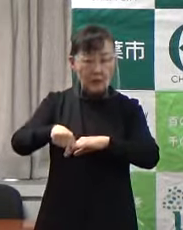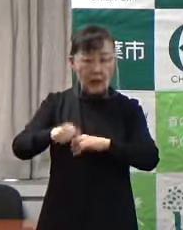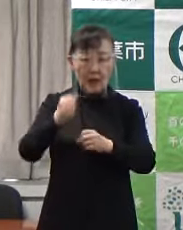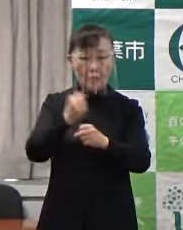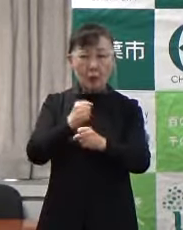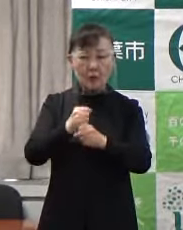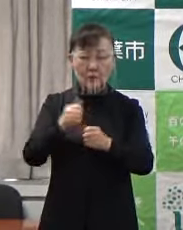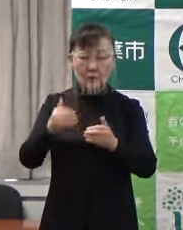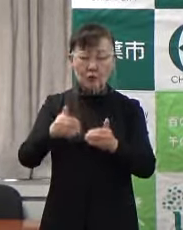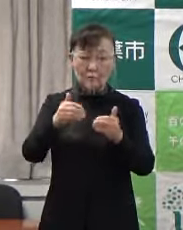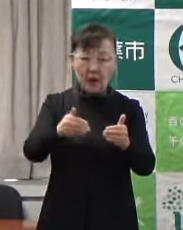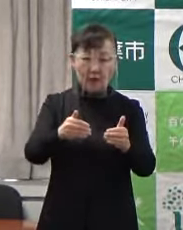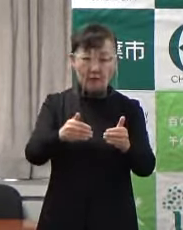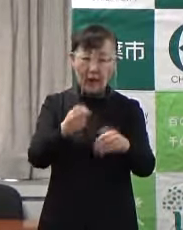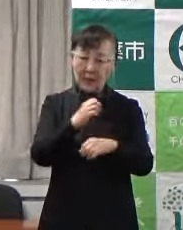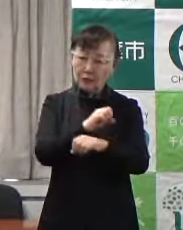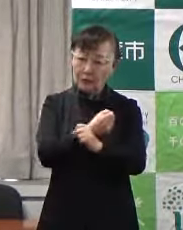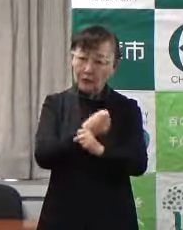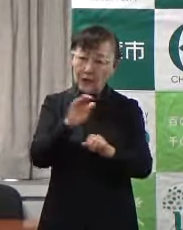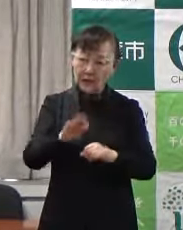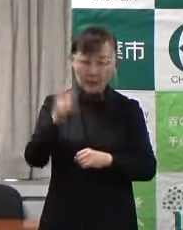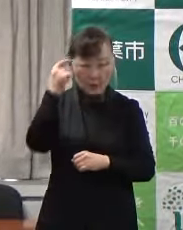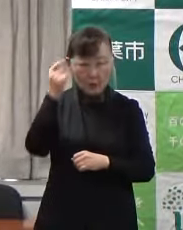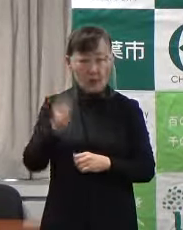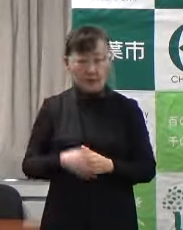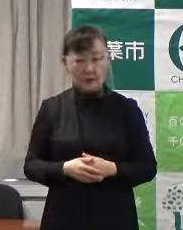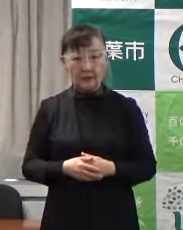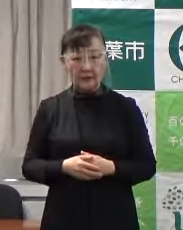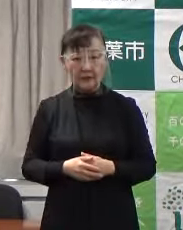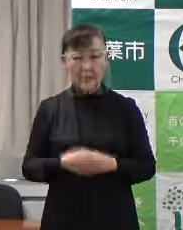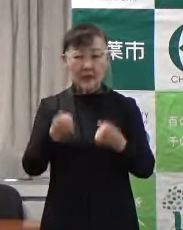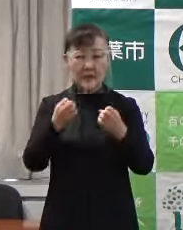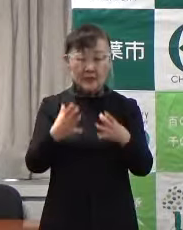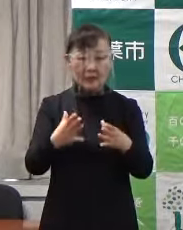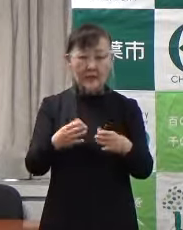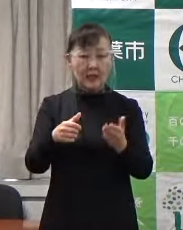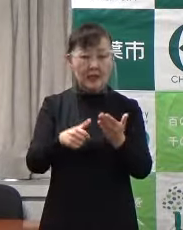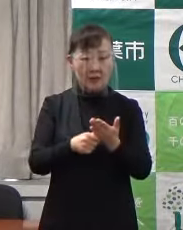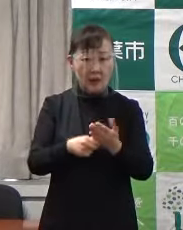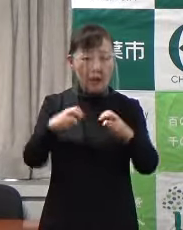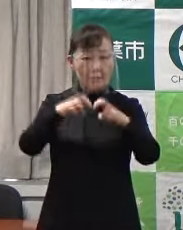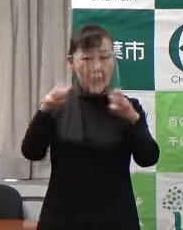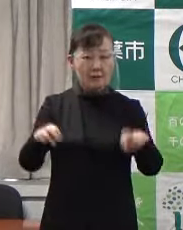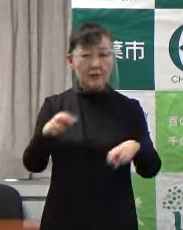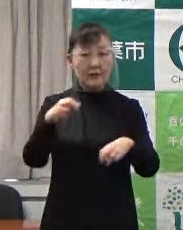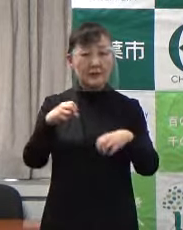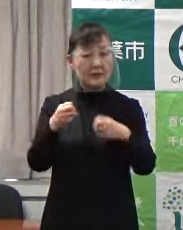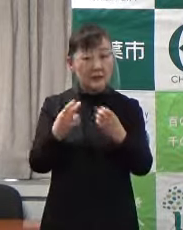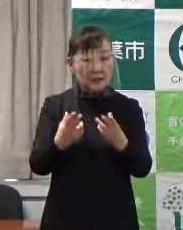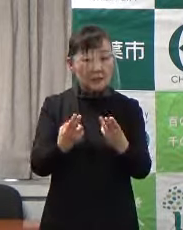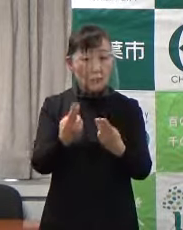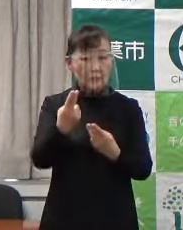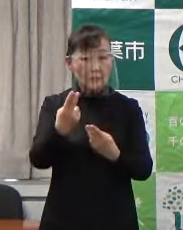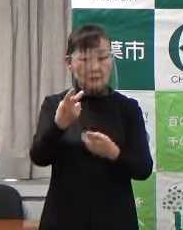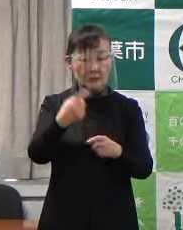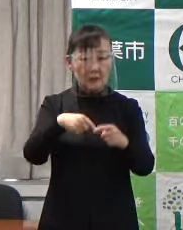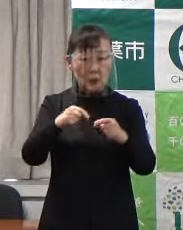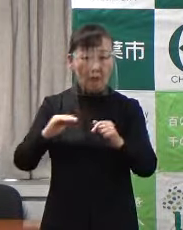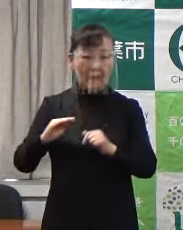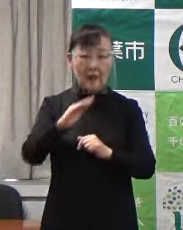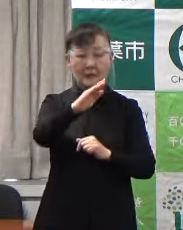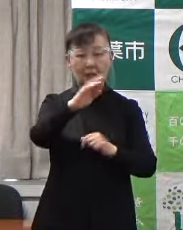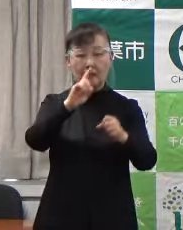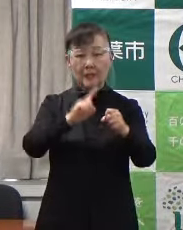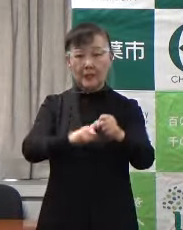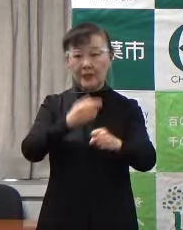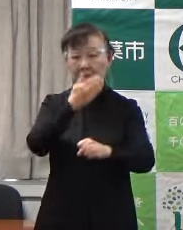等工夫されてきた結果だというふうに思っています。新駅は幕張新都心の、活性化にとって非常に重要